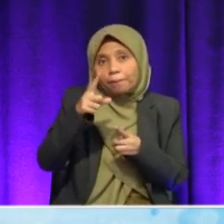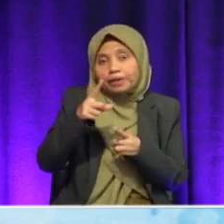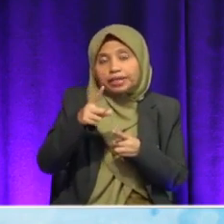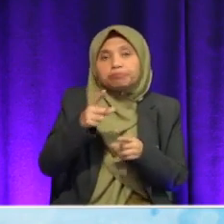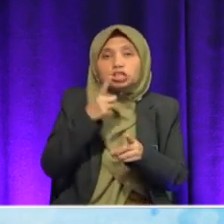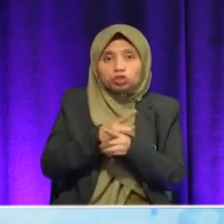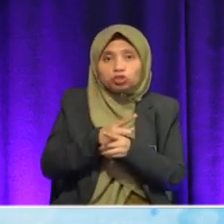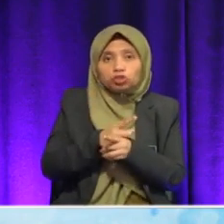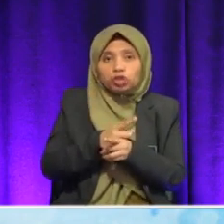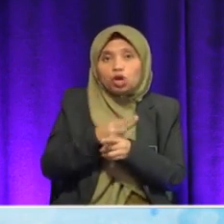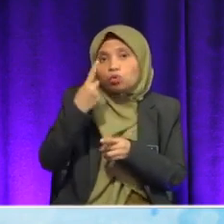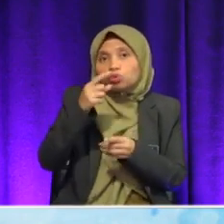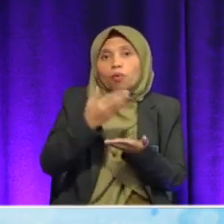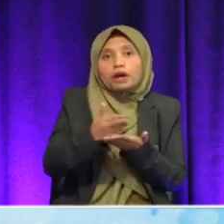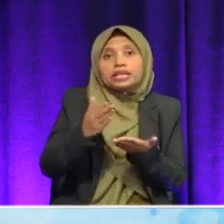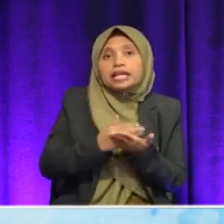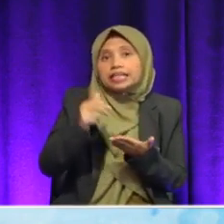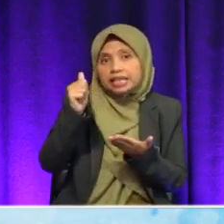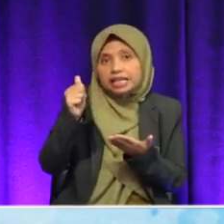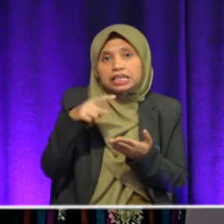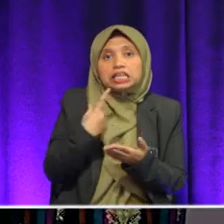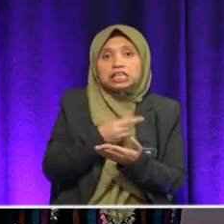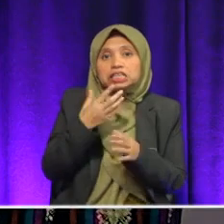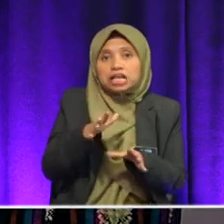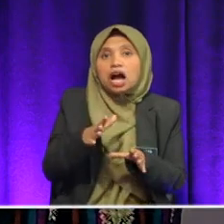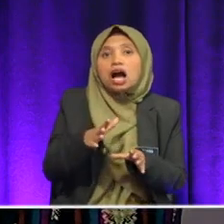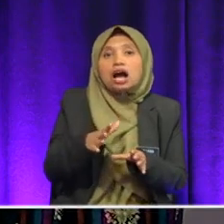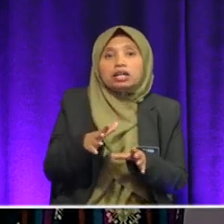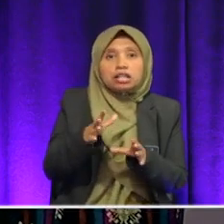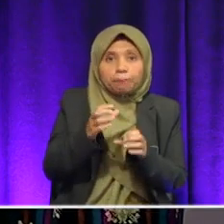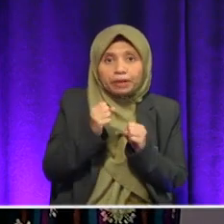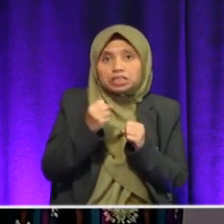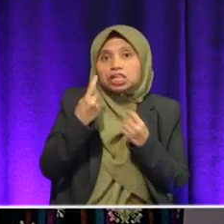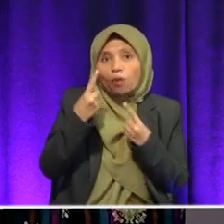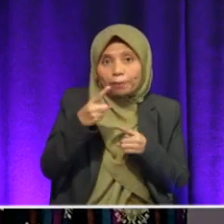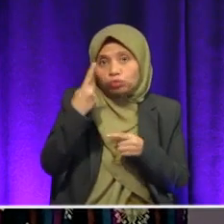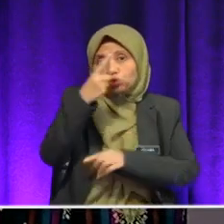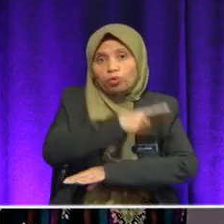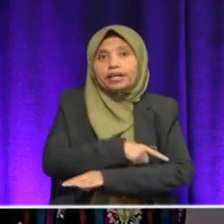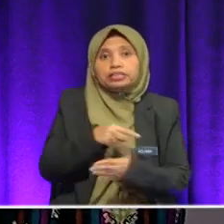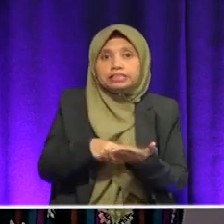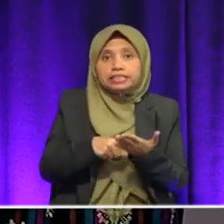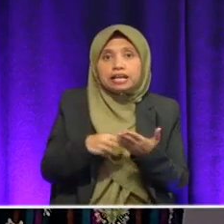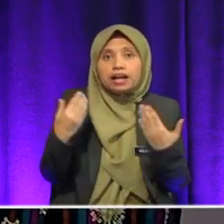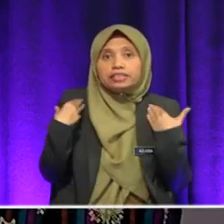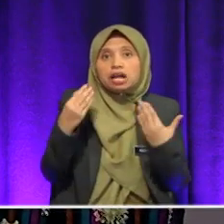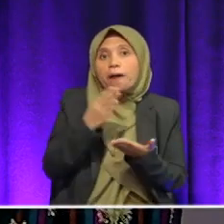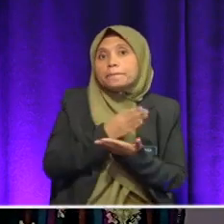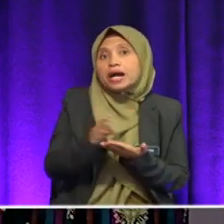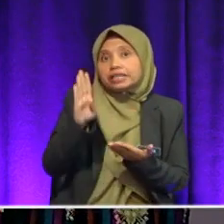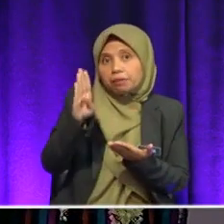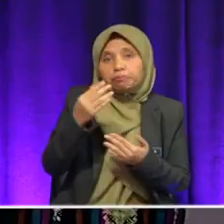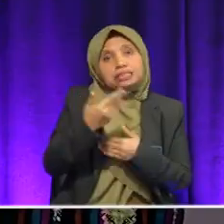jadi untuk bagian ini gitu dong habis menjawab soalnya untuk hari ini tapi ada lagi bahagian